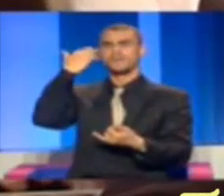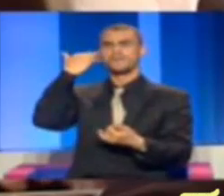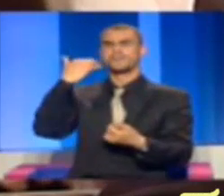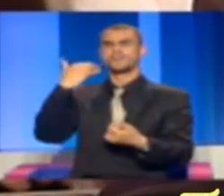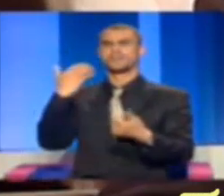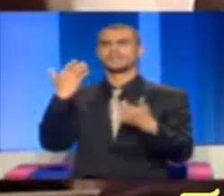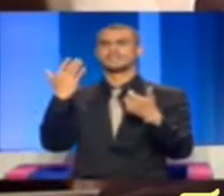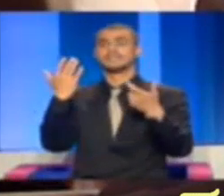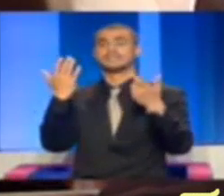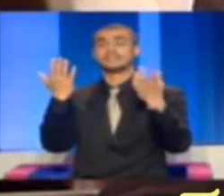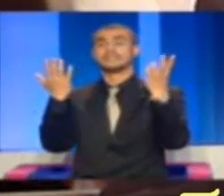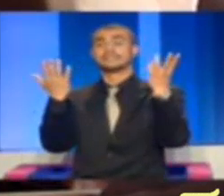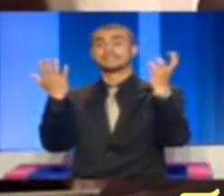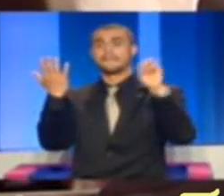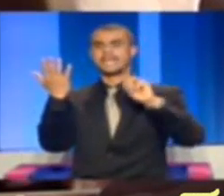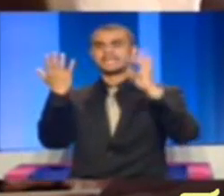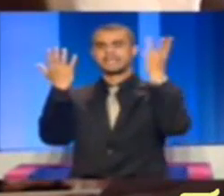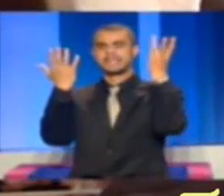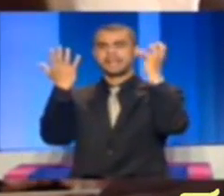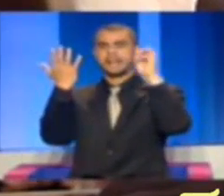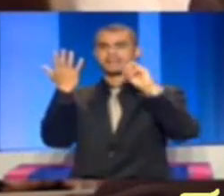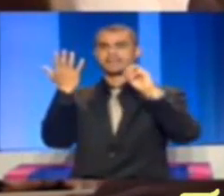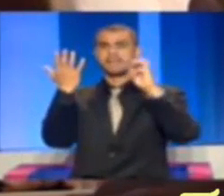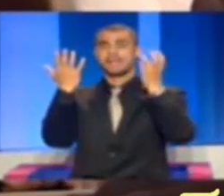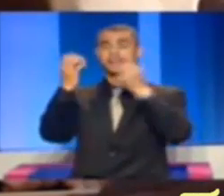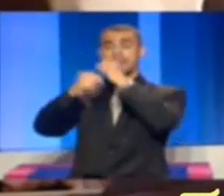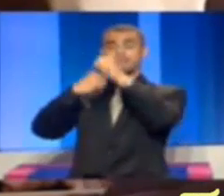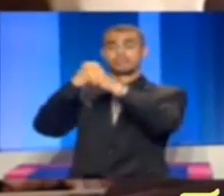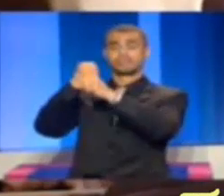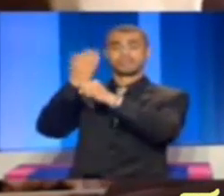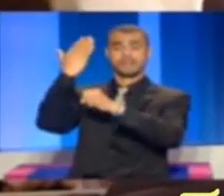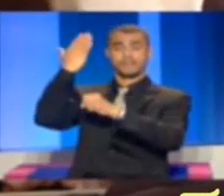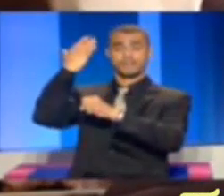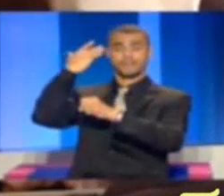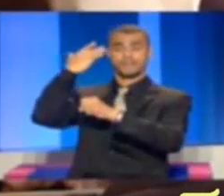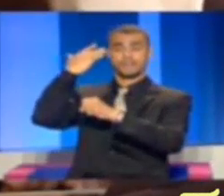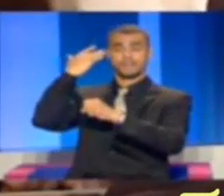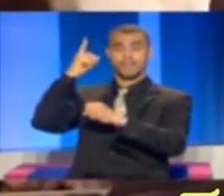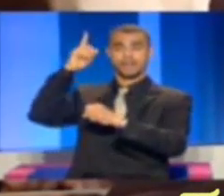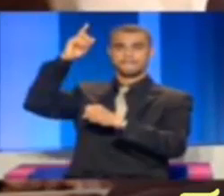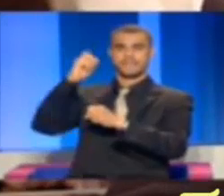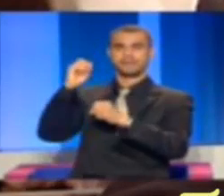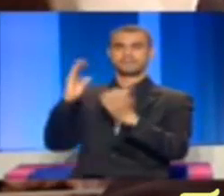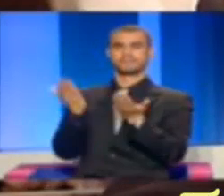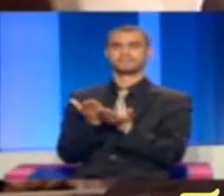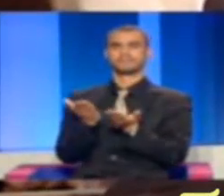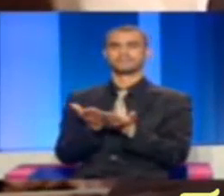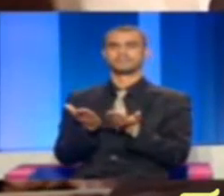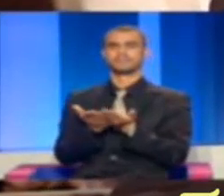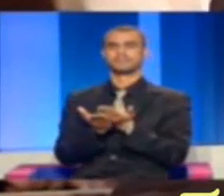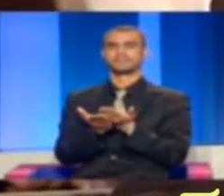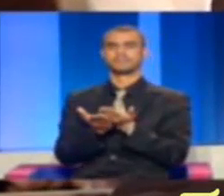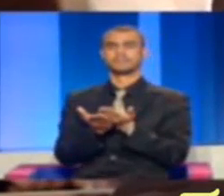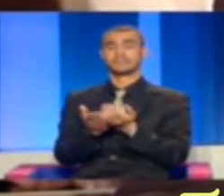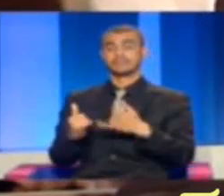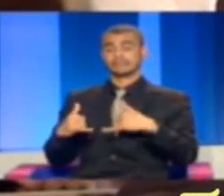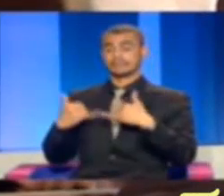في الثمانينات تقريبا بدات المدارس الخاصه كنعرفوها مثلا في الرباط، في الدار البيضاء، في عدد مدن